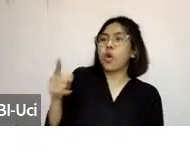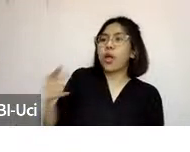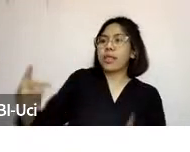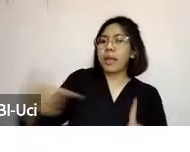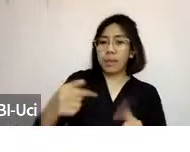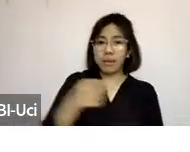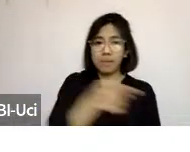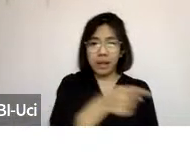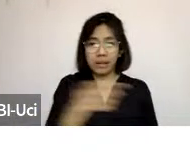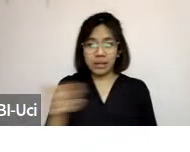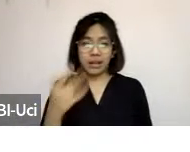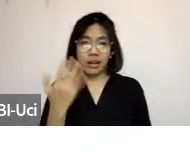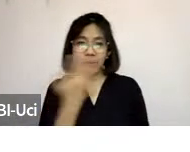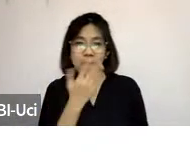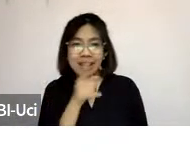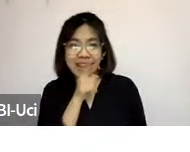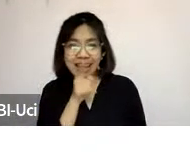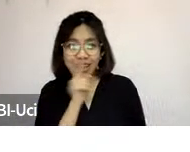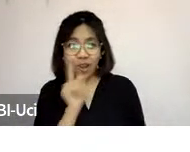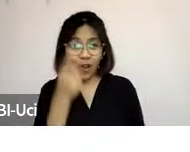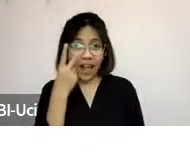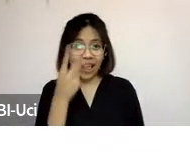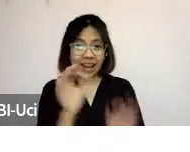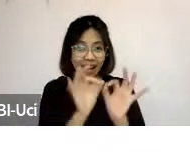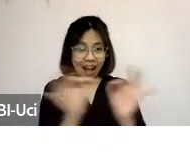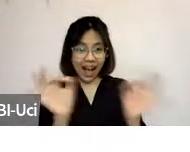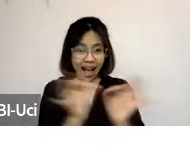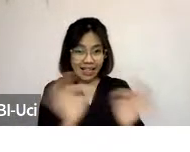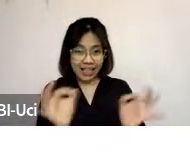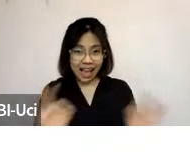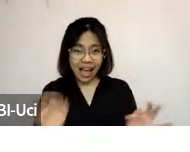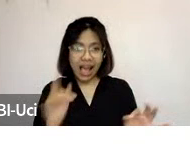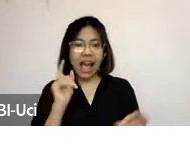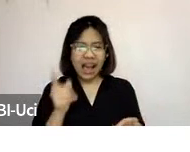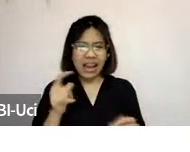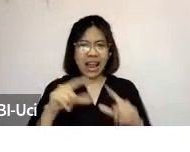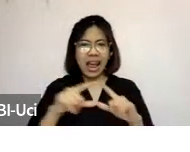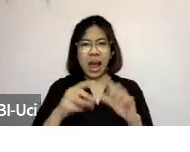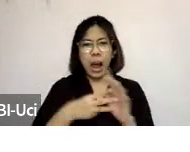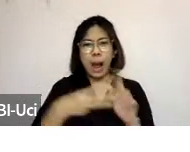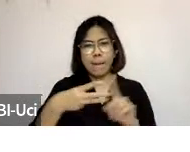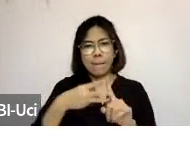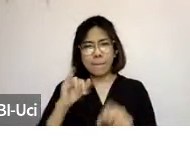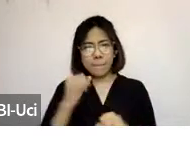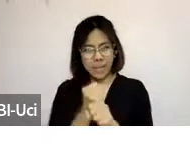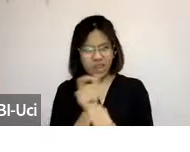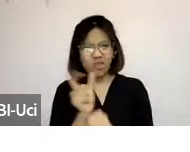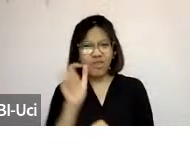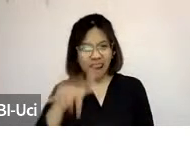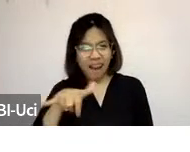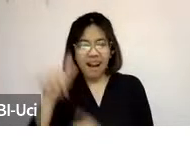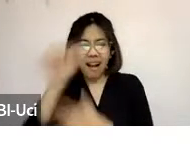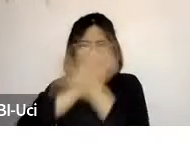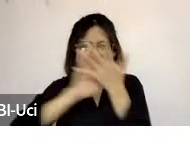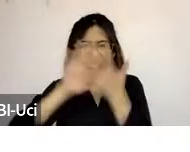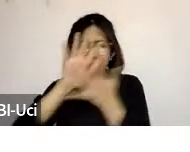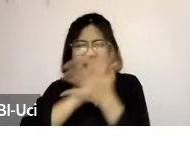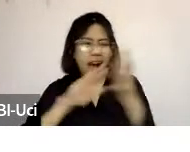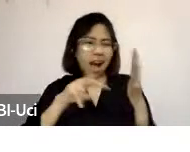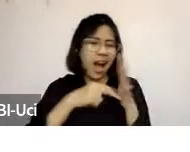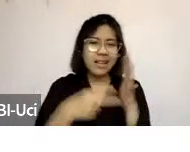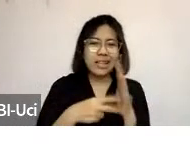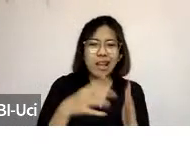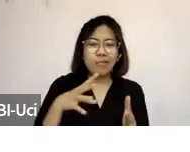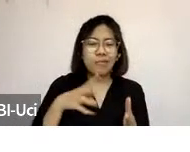paham daripada saya itu ada juga yang Habib sebenarnya semua bahasa punya potensi ambiguitas